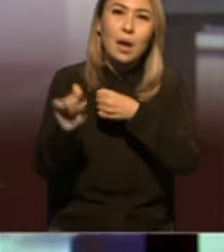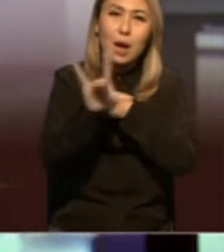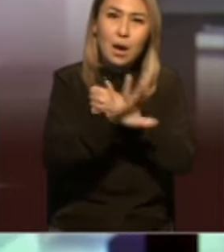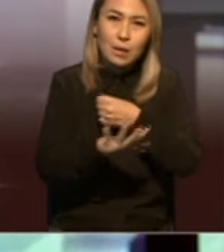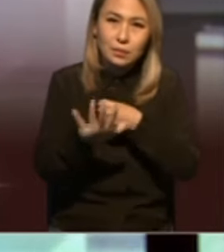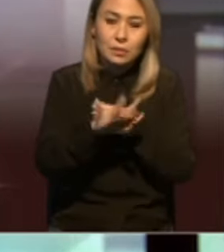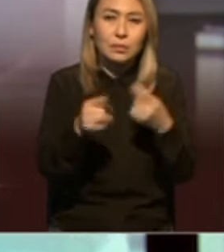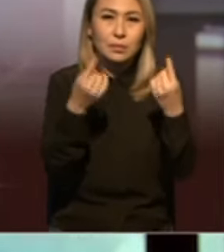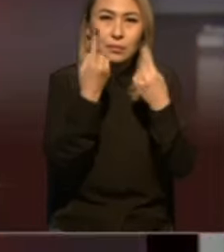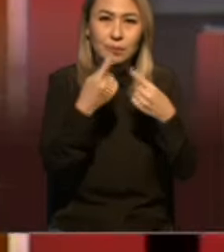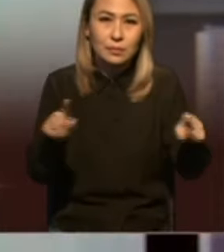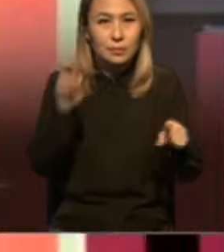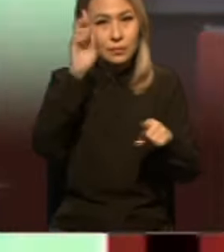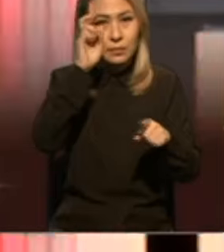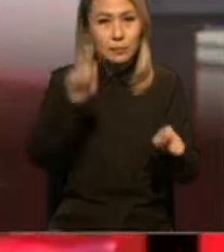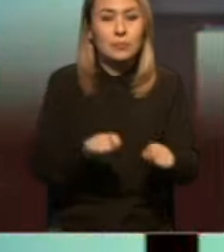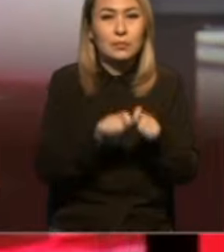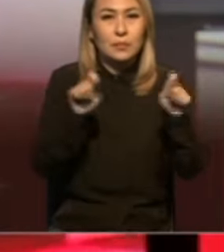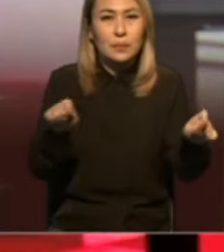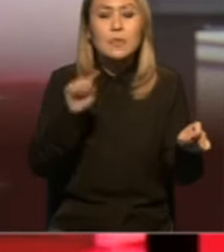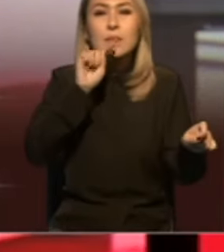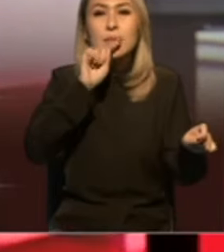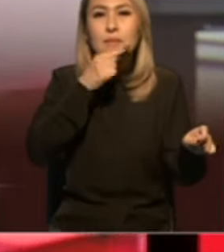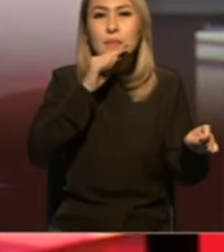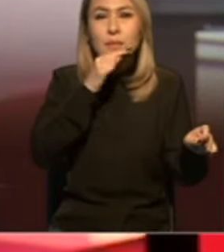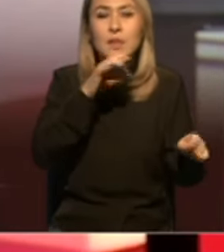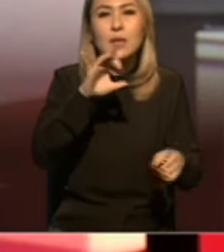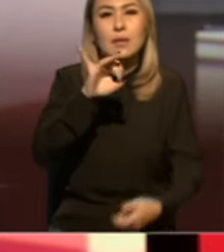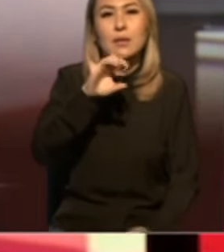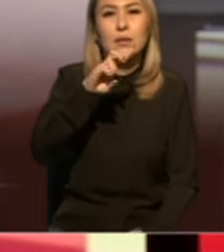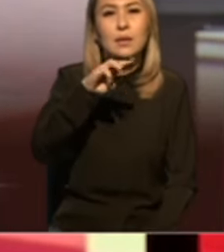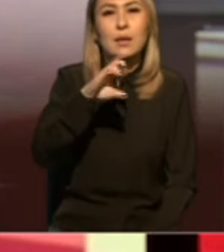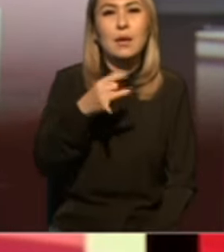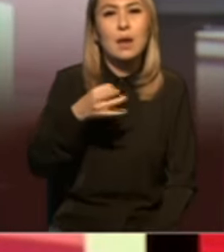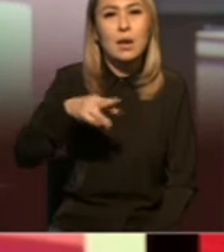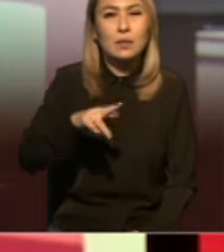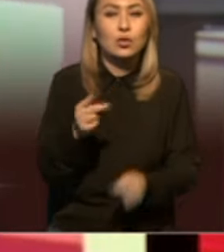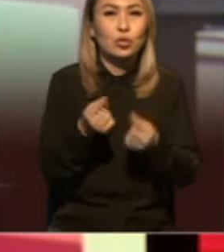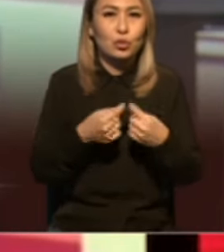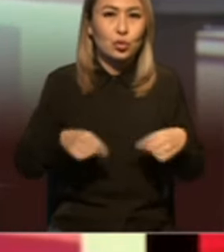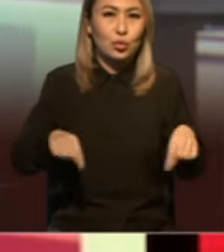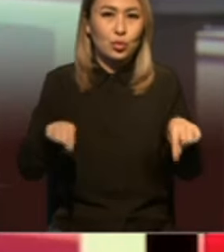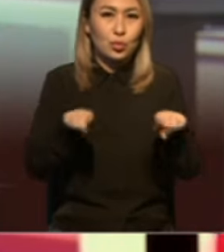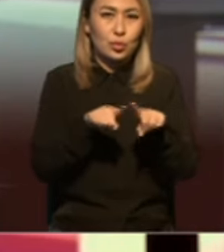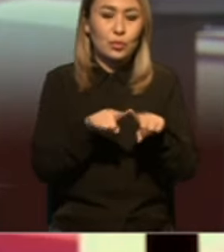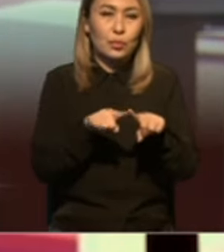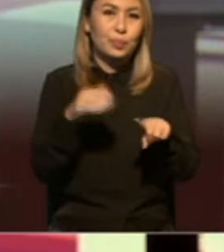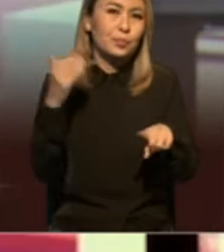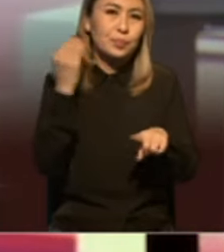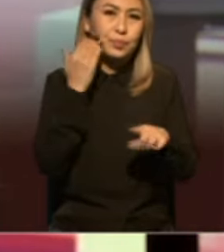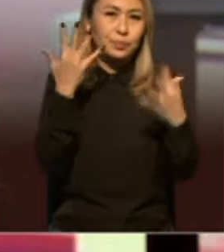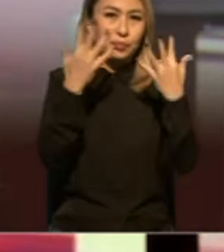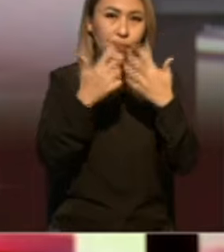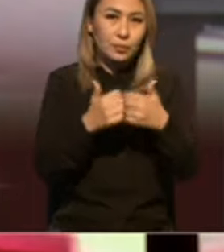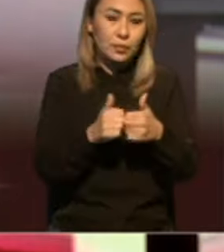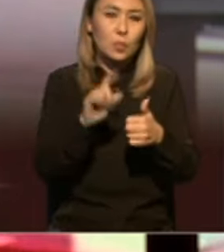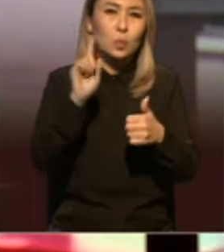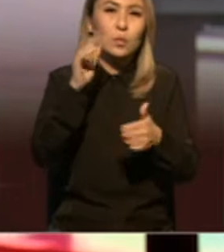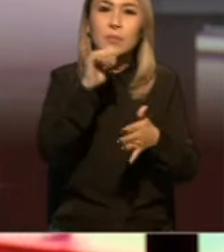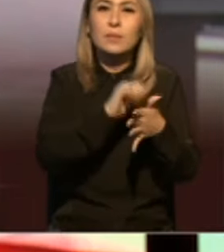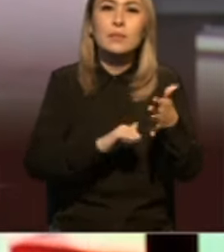басқа елдермен құрып жатқан экономикалық, интеграциялық ұйымдардың зоры арта бастайды. Себебі